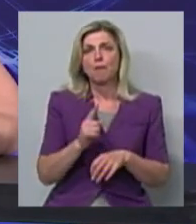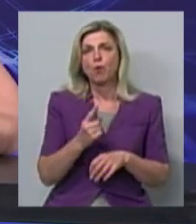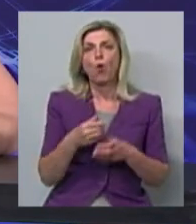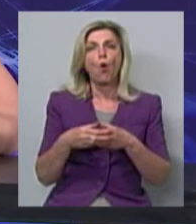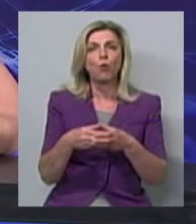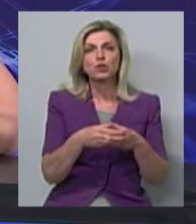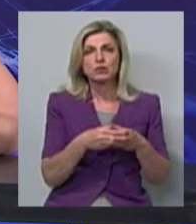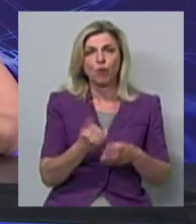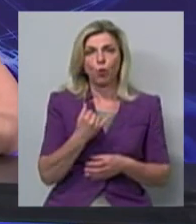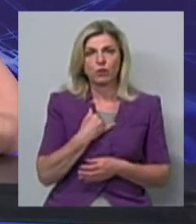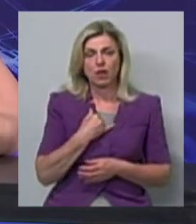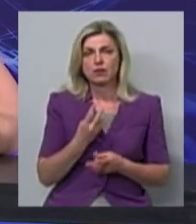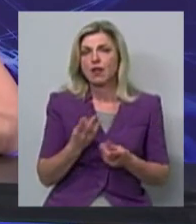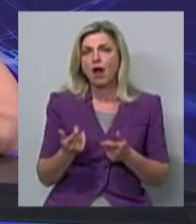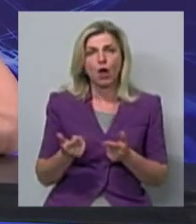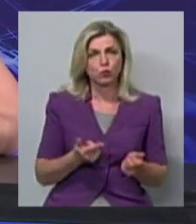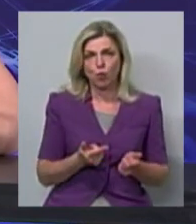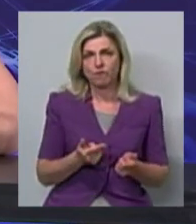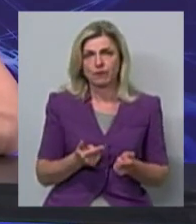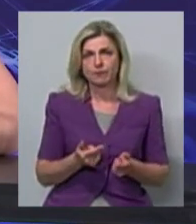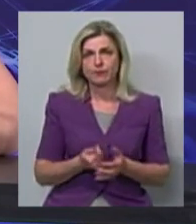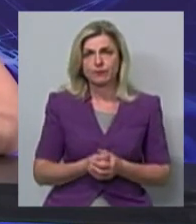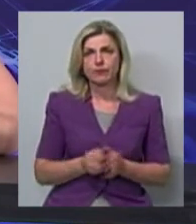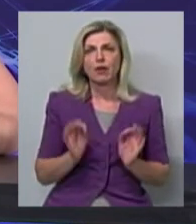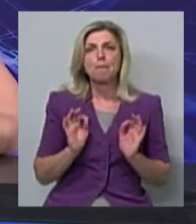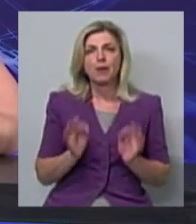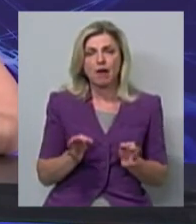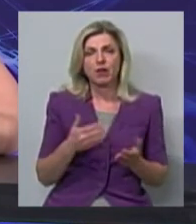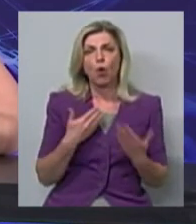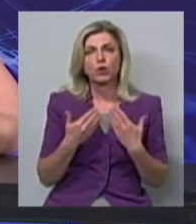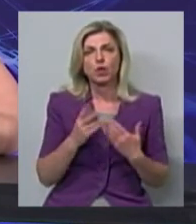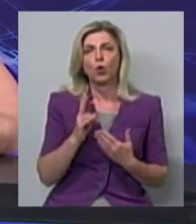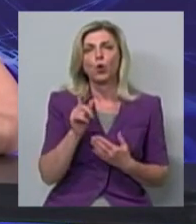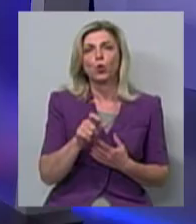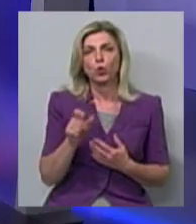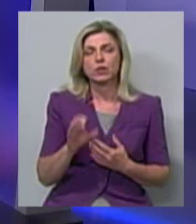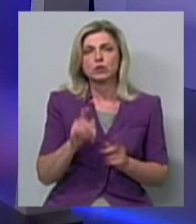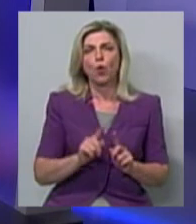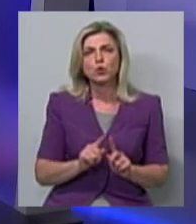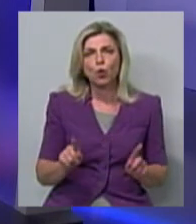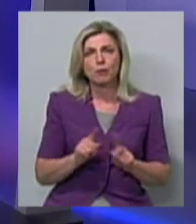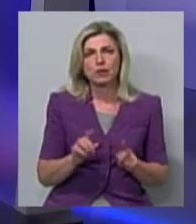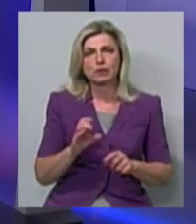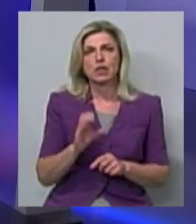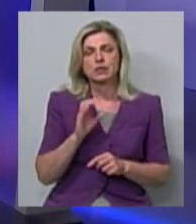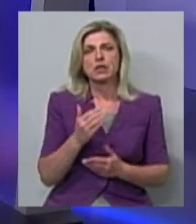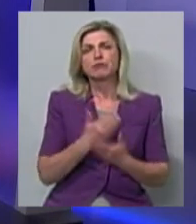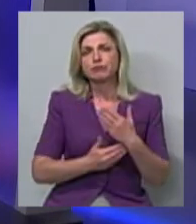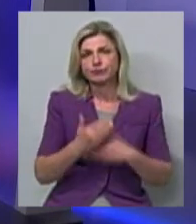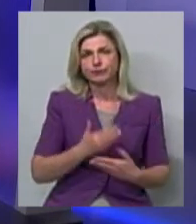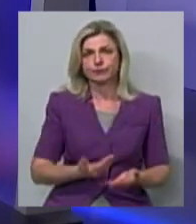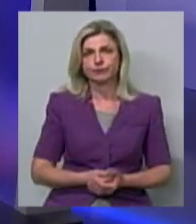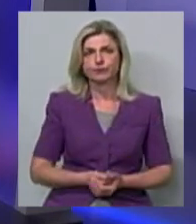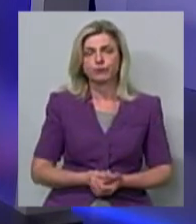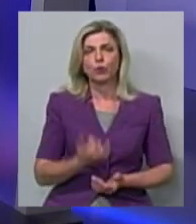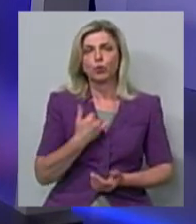общество у нас не готова правильно относиться к людям с особенностями, с людям с ограниченными возможностями. У